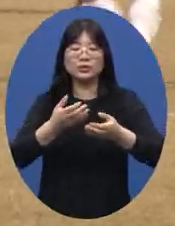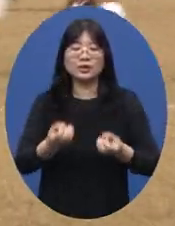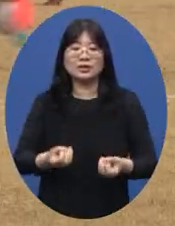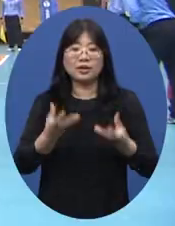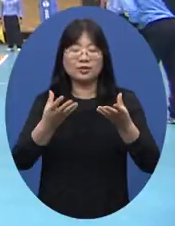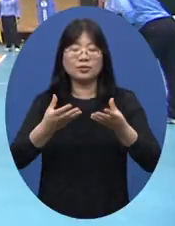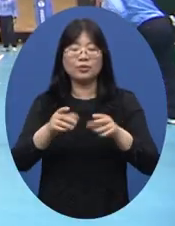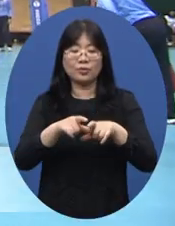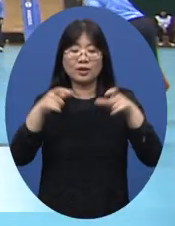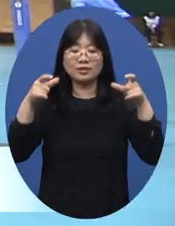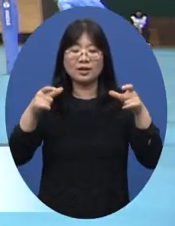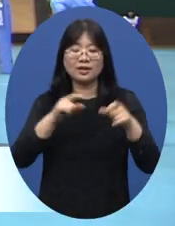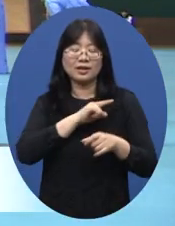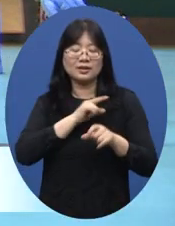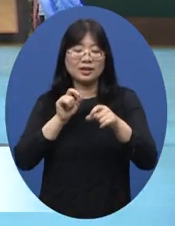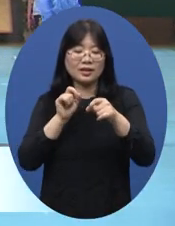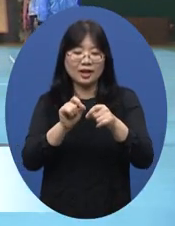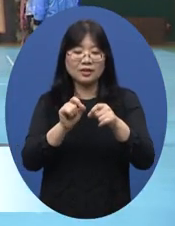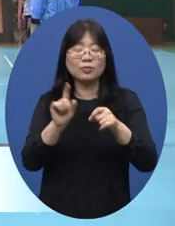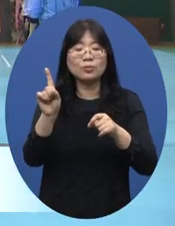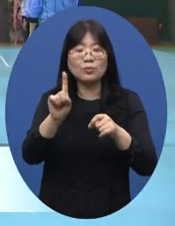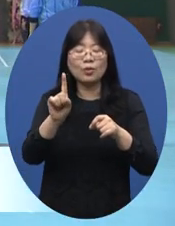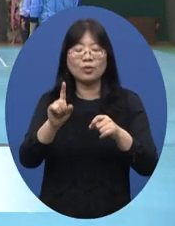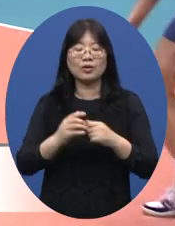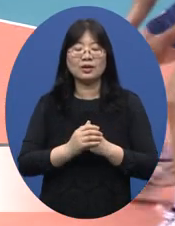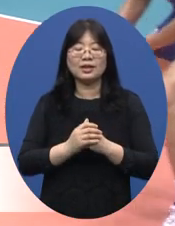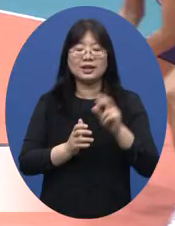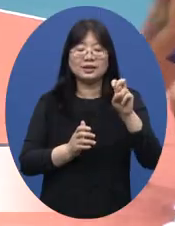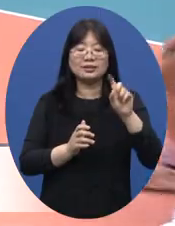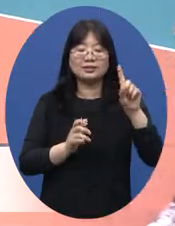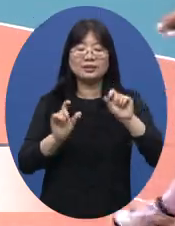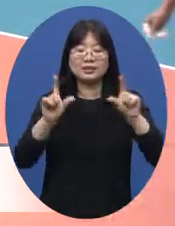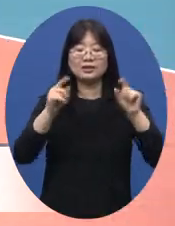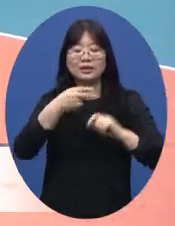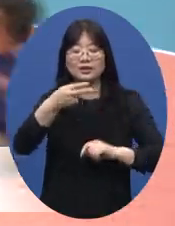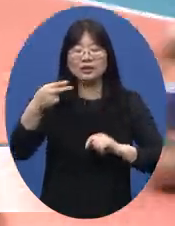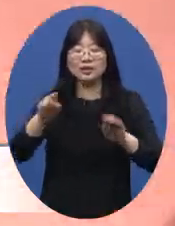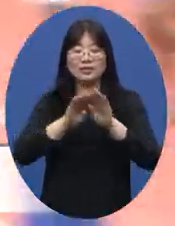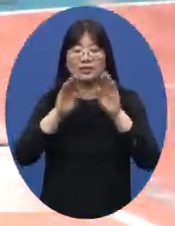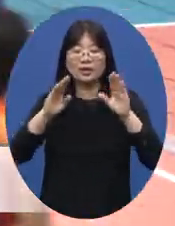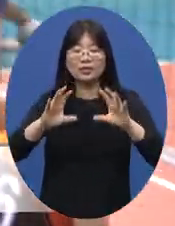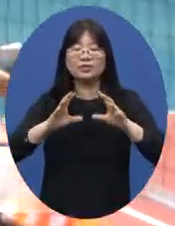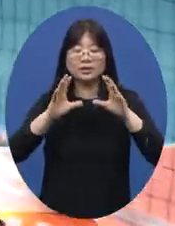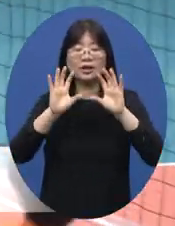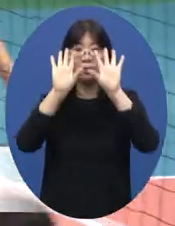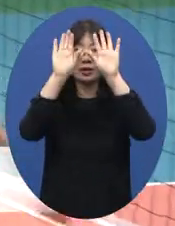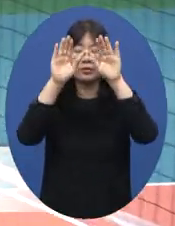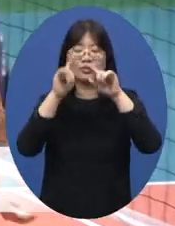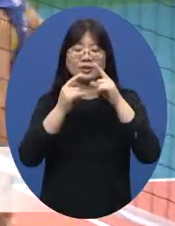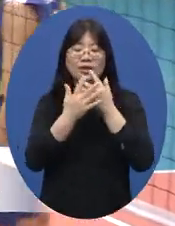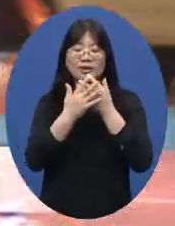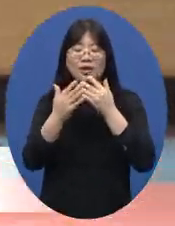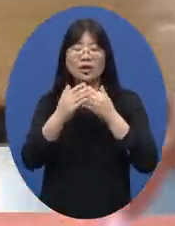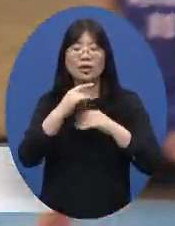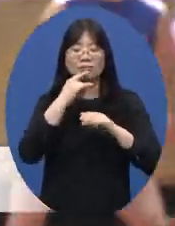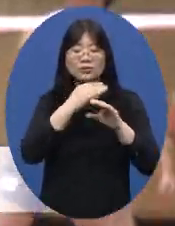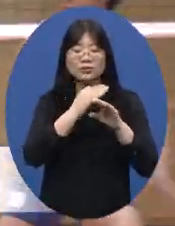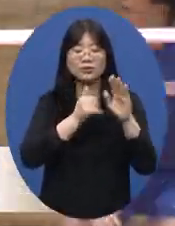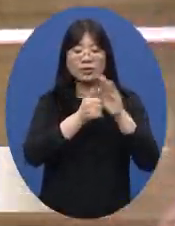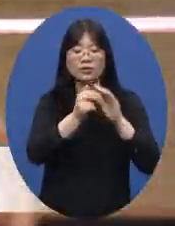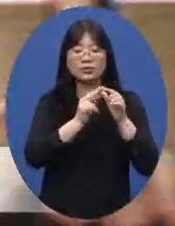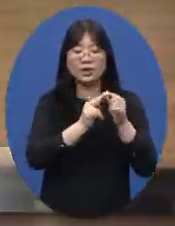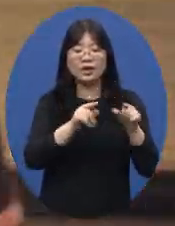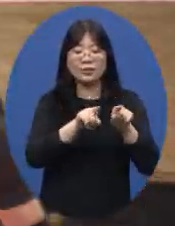확대합니다. 가장 가까운 일정은 다음 달 21일 인도네시아에서 열리는 국제 배구 대회로 북측 선수단과 함께 경기도